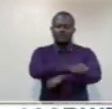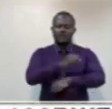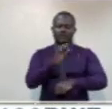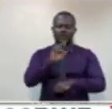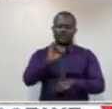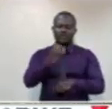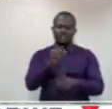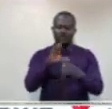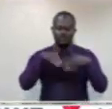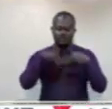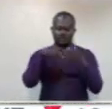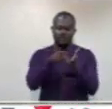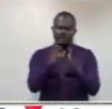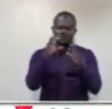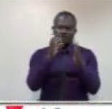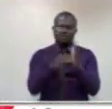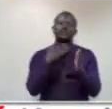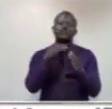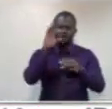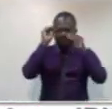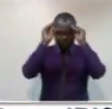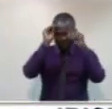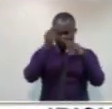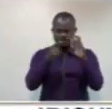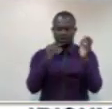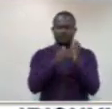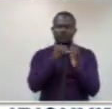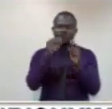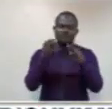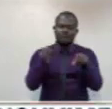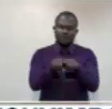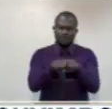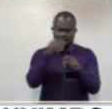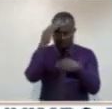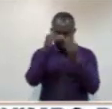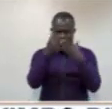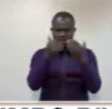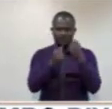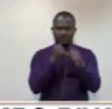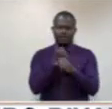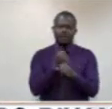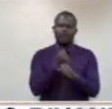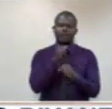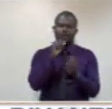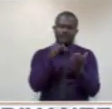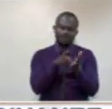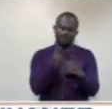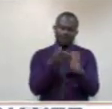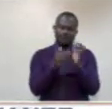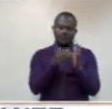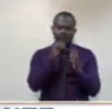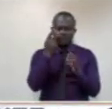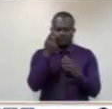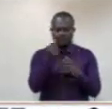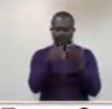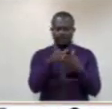Farije yabemereye kubarihira iki kiciro bashaka kwiga, ariko siko byagenze kuko bamaze umwaka biga batishyurirwa ndetse batabona